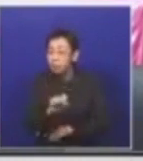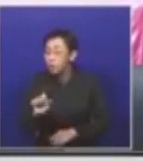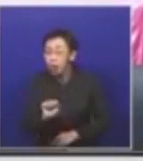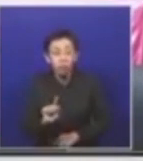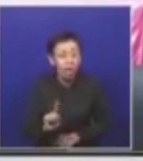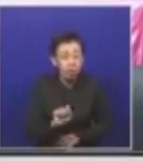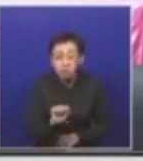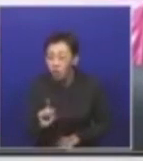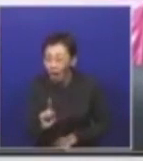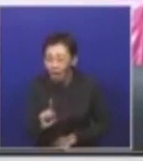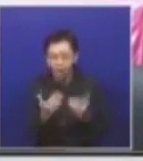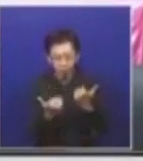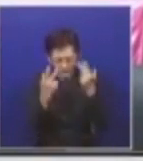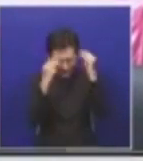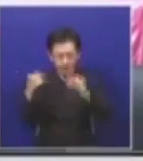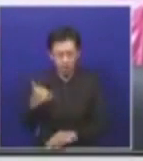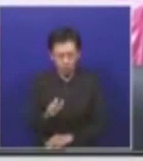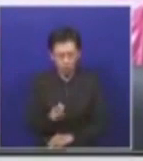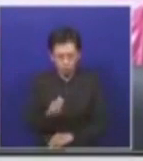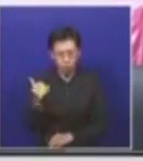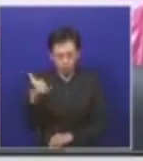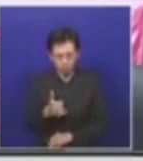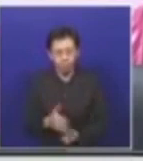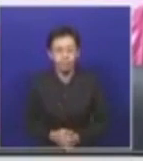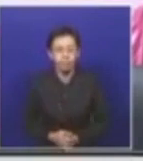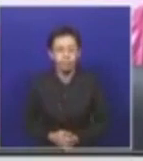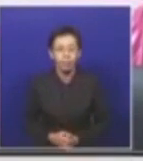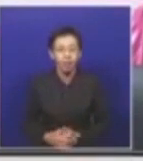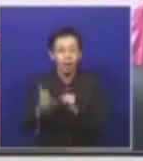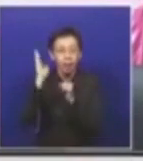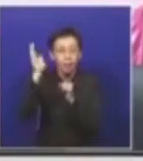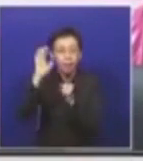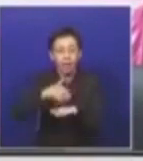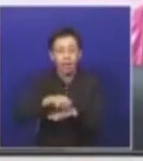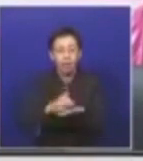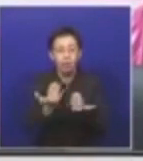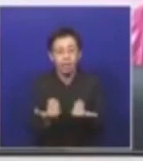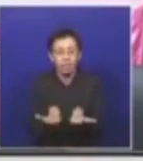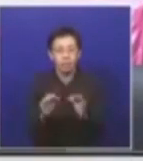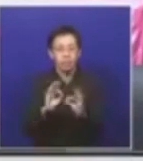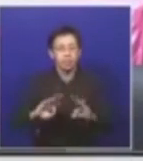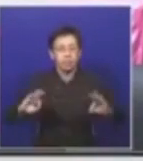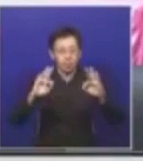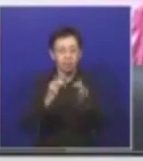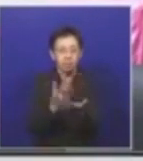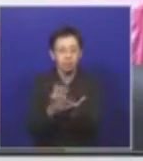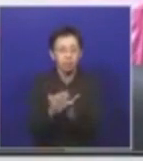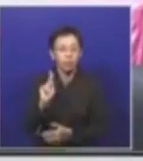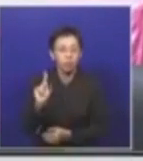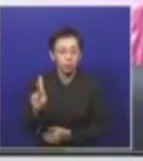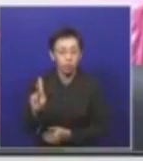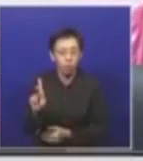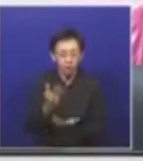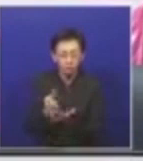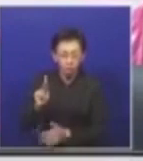วันนี้ท่านรีบมาซะท่านประธานครับการอภิปรายเที่ยวนี้เนี่ยเรื่องนี้เป็นเรื่องใหญ่กู้เงิน